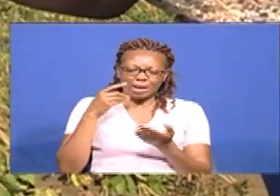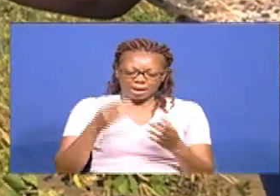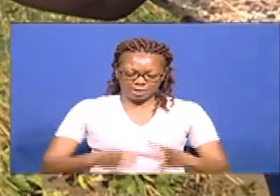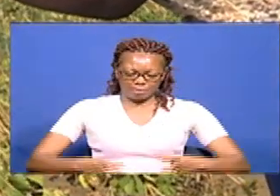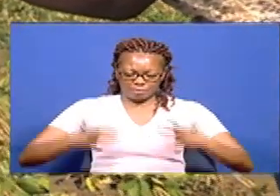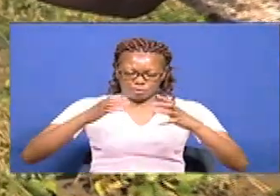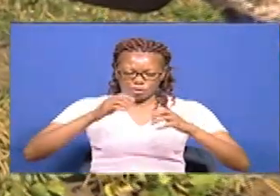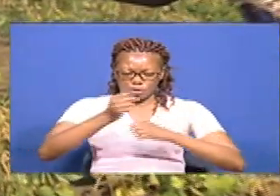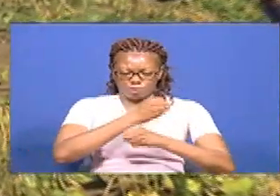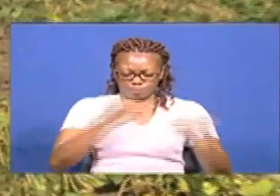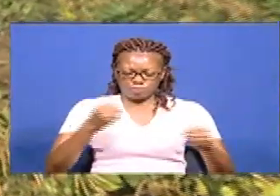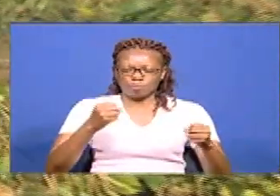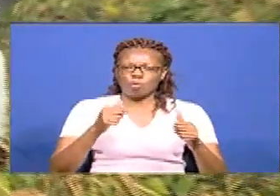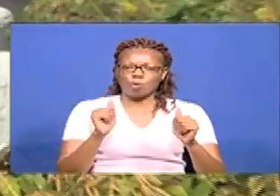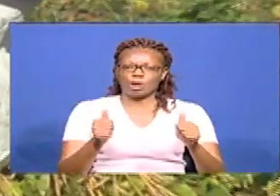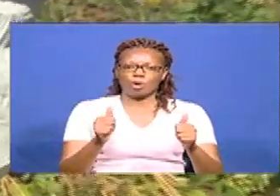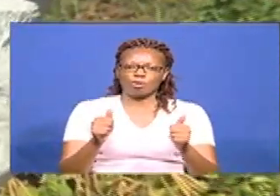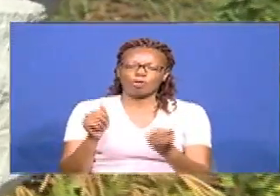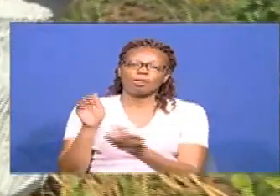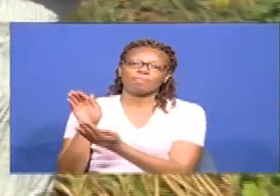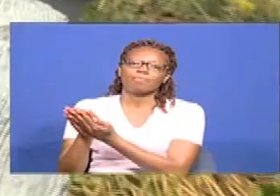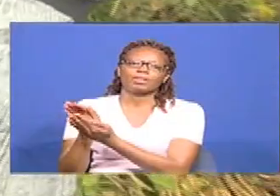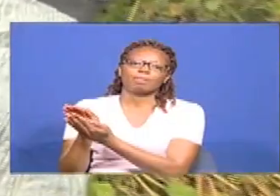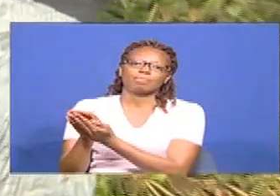gunia kabla ya kupeleka galani.